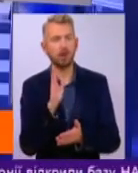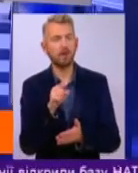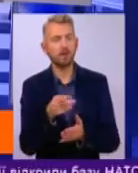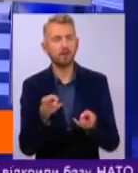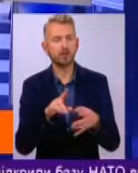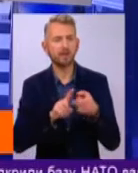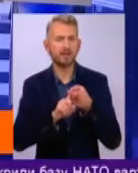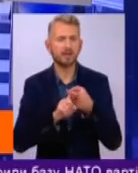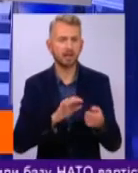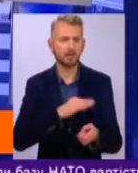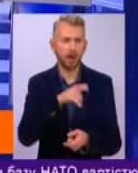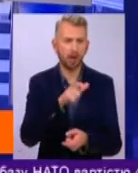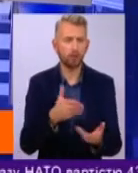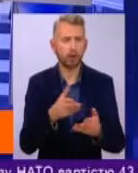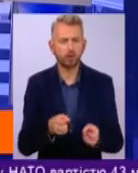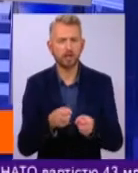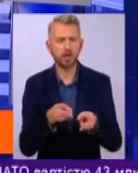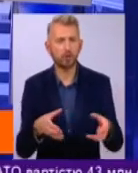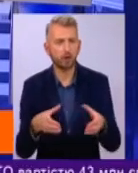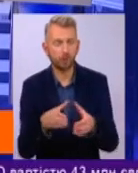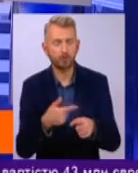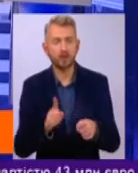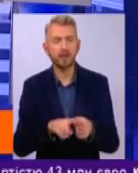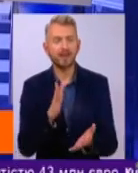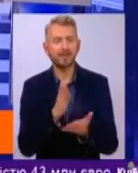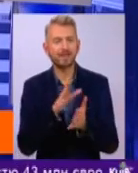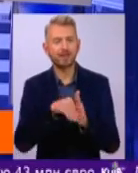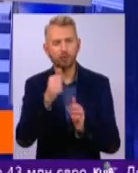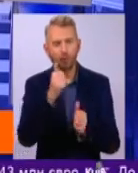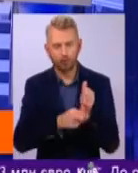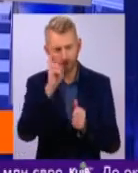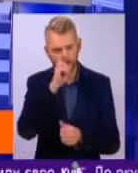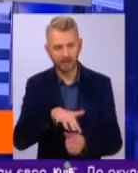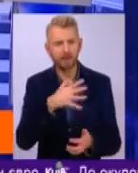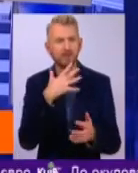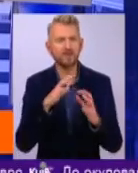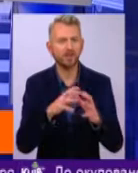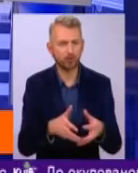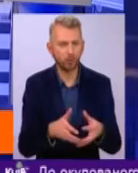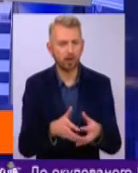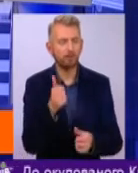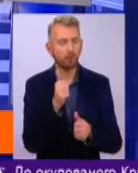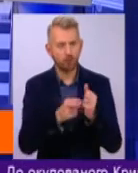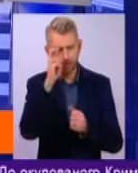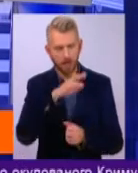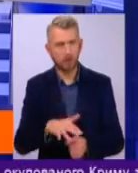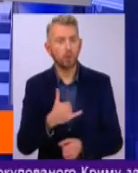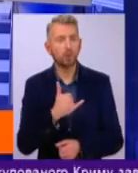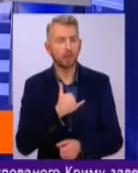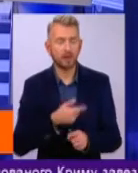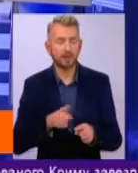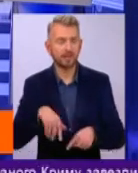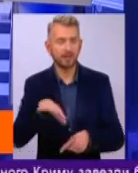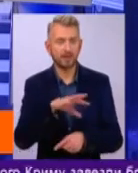з агентом з якогось кримінального середовища. Це є в кожній країні світу. В кожній країні. У нас ці